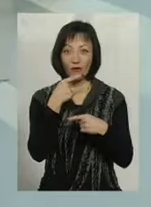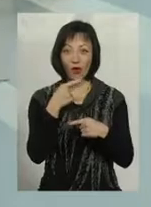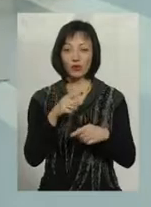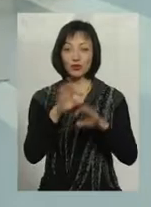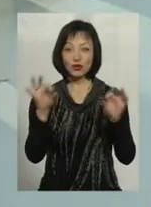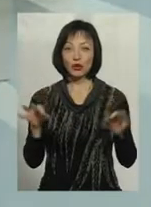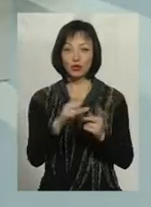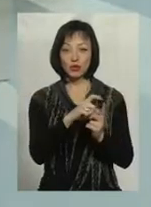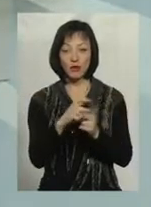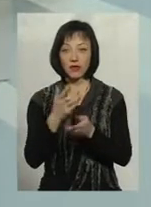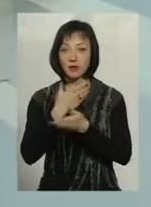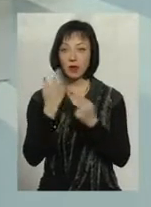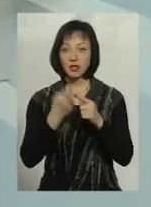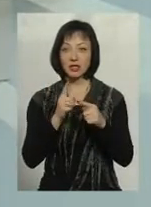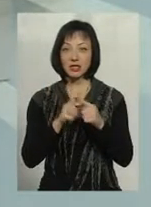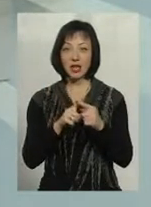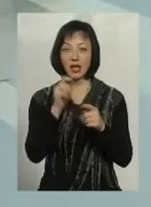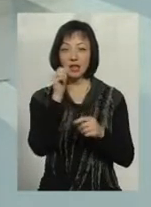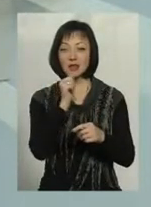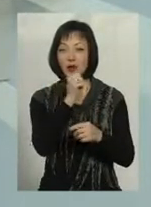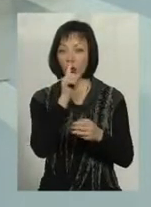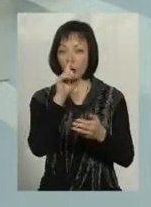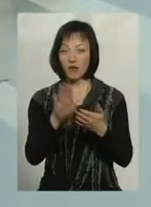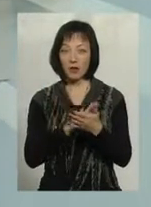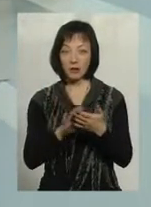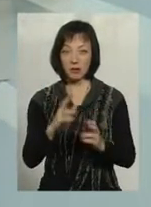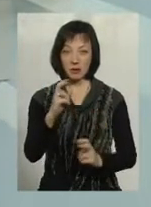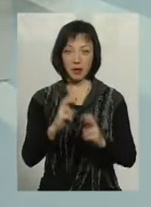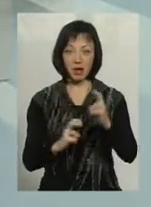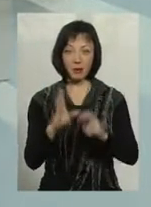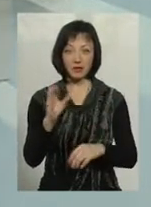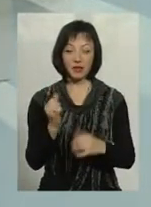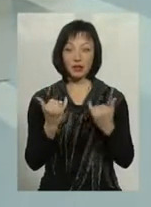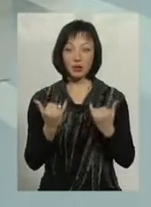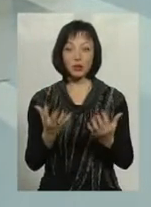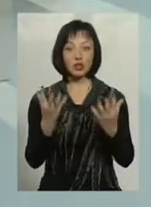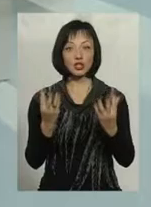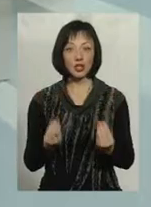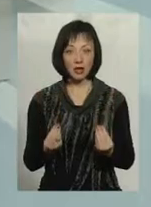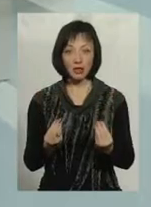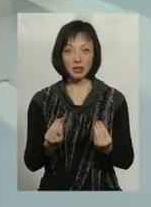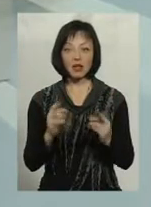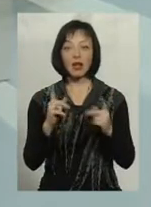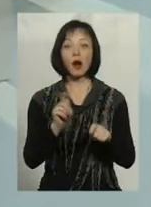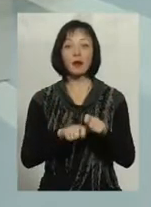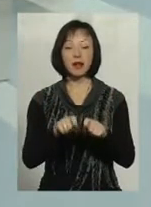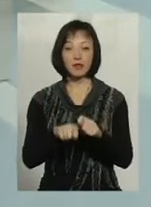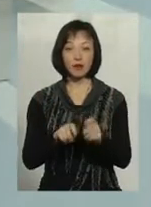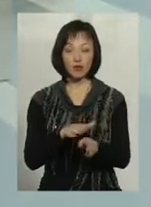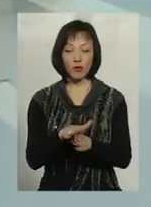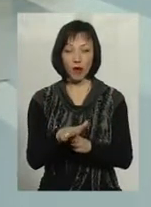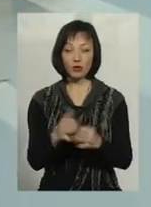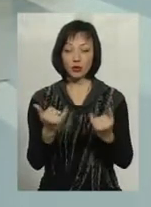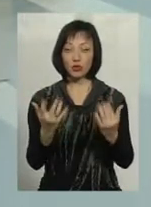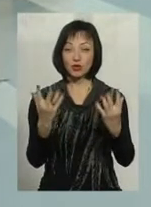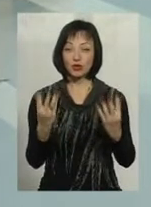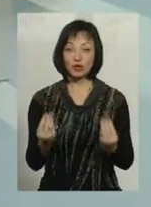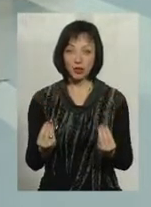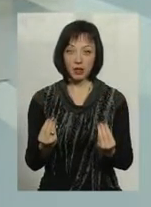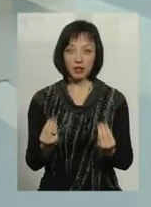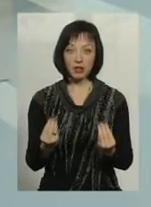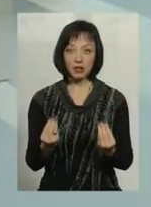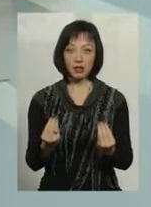жахнулися, тому що сказали, що таких повноважень, котрі надаються цим проєктом постанови цієї інспекції праці, немає навіть в силових